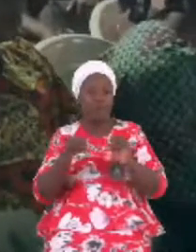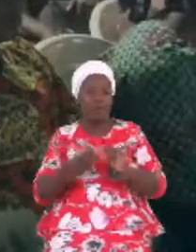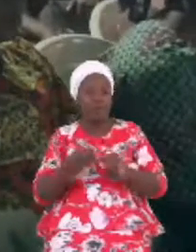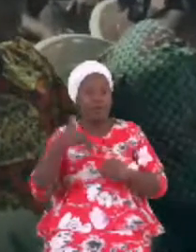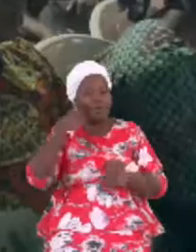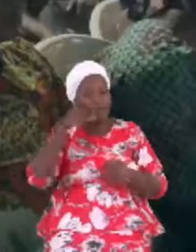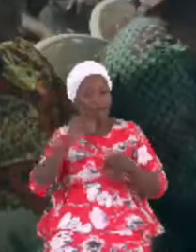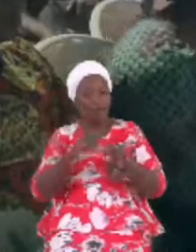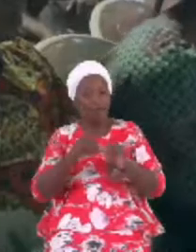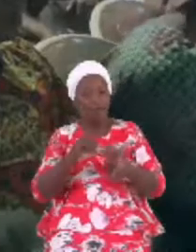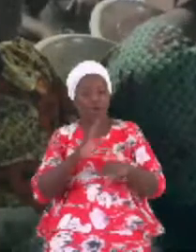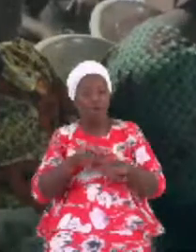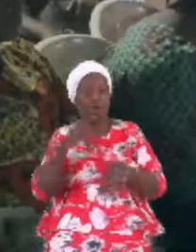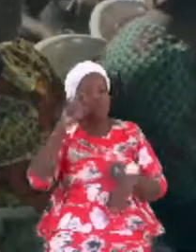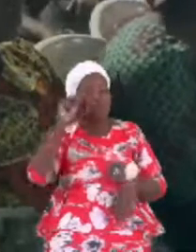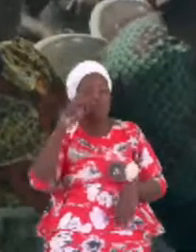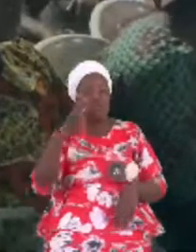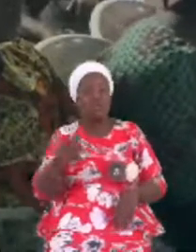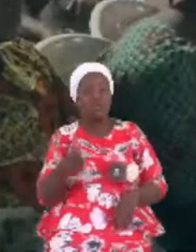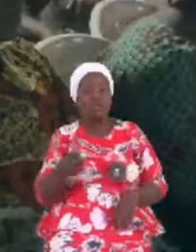Vous avez le numéro.